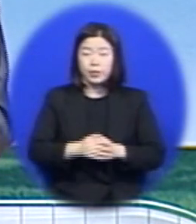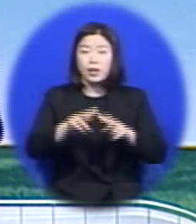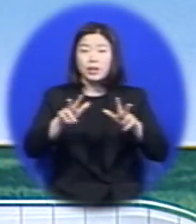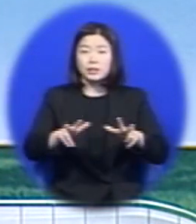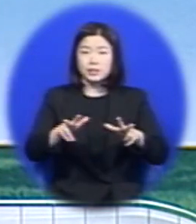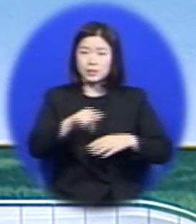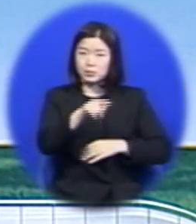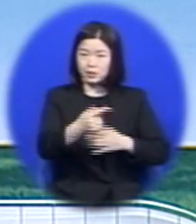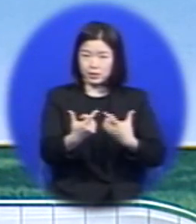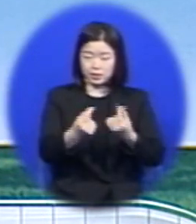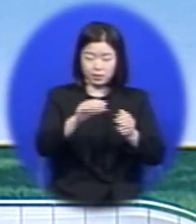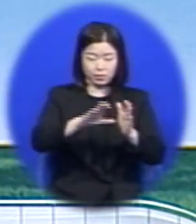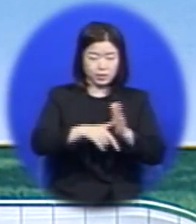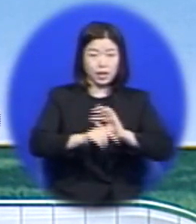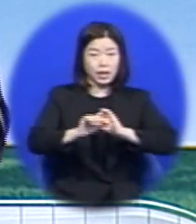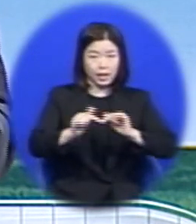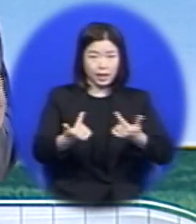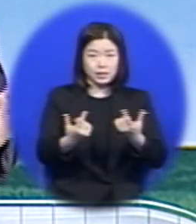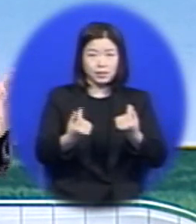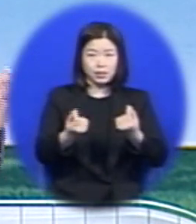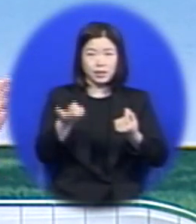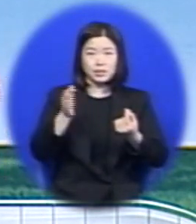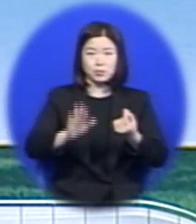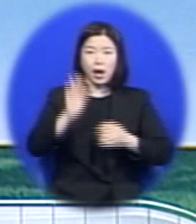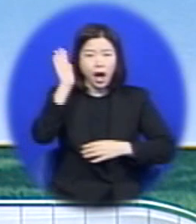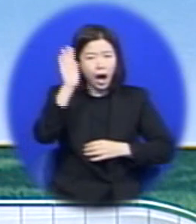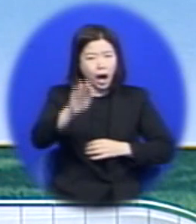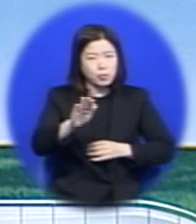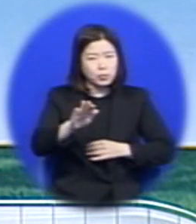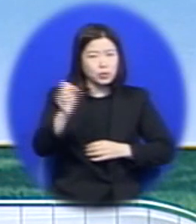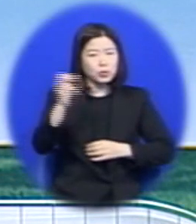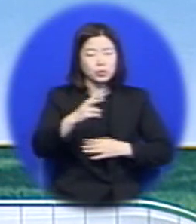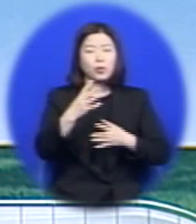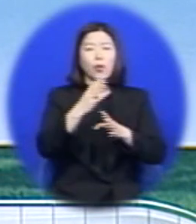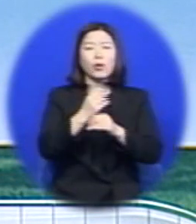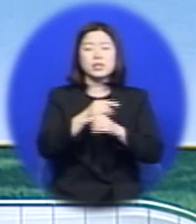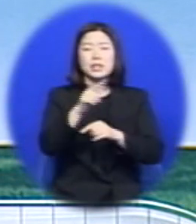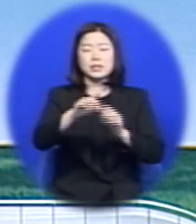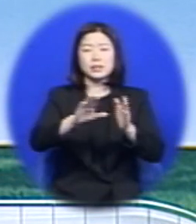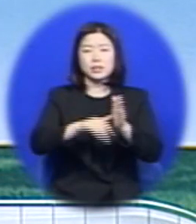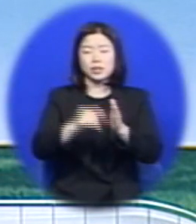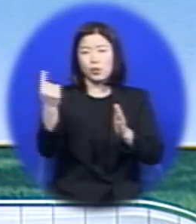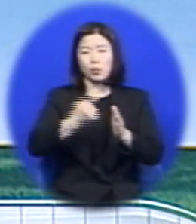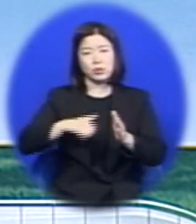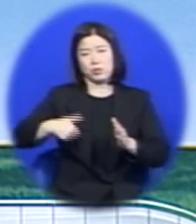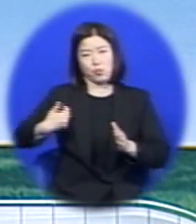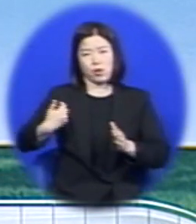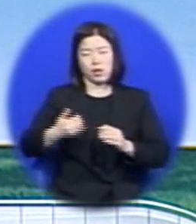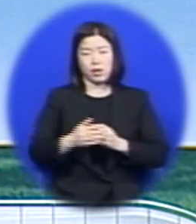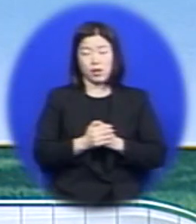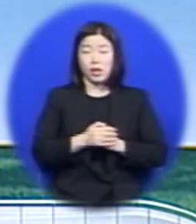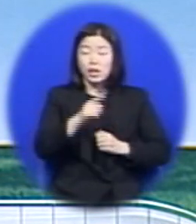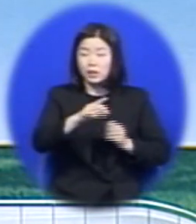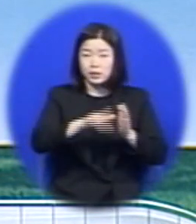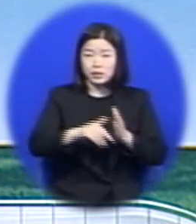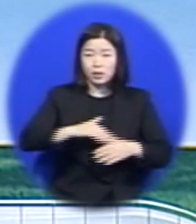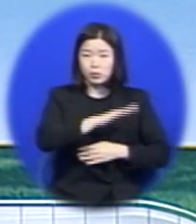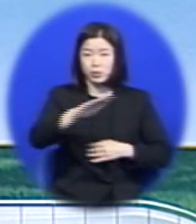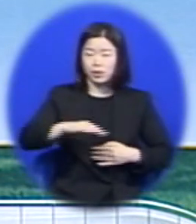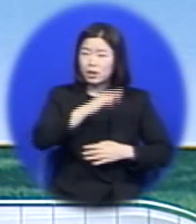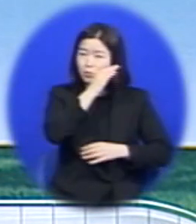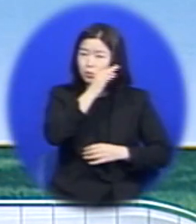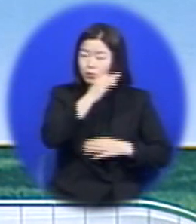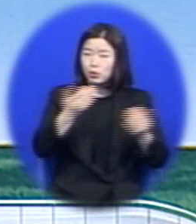지금은 그런 시대가 아닌 것 같지만 앞으로 또 언제 그런 시대가 올지 모릅니다. 그때 우리가 부끄러운